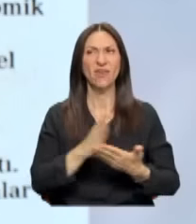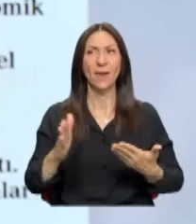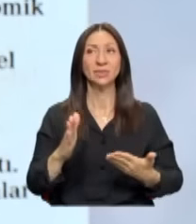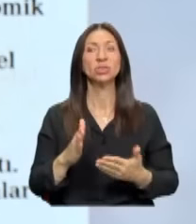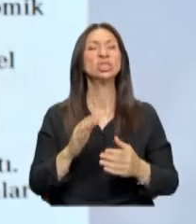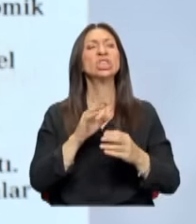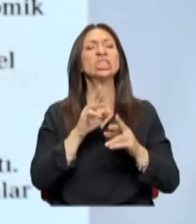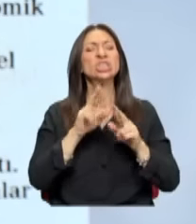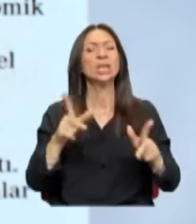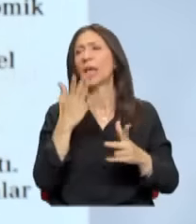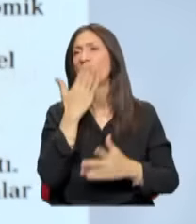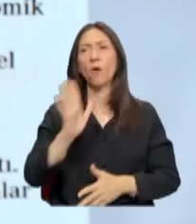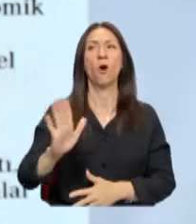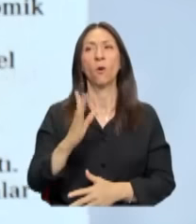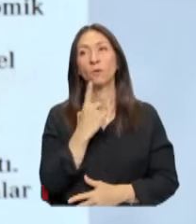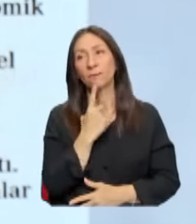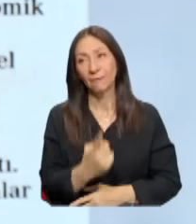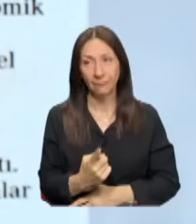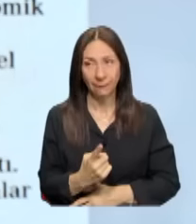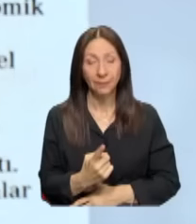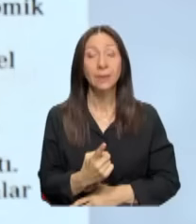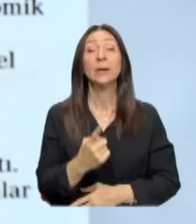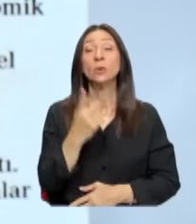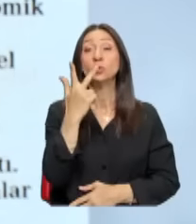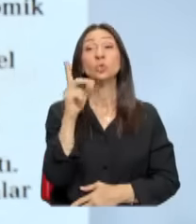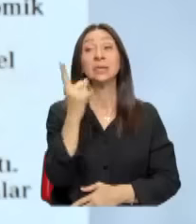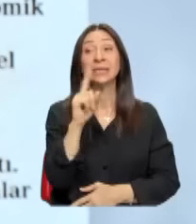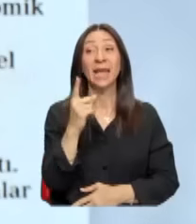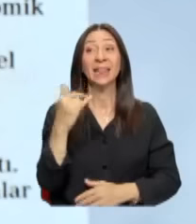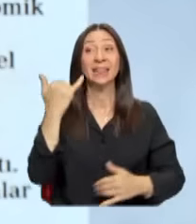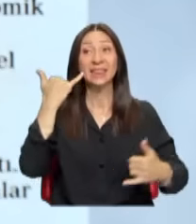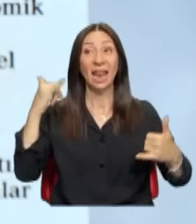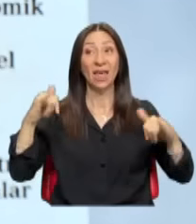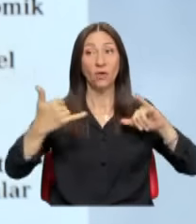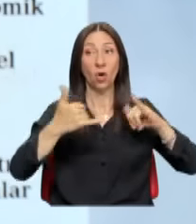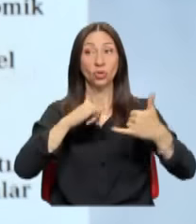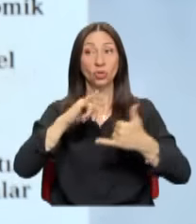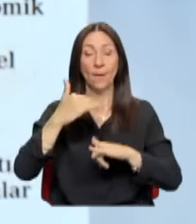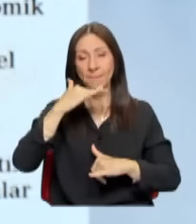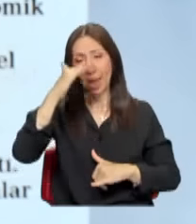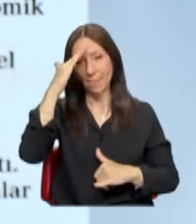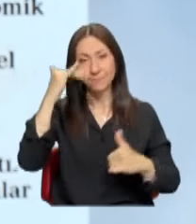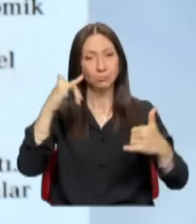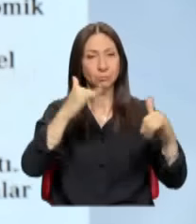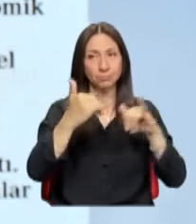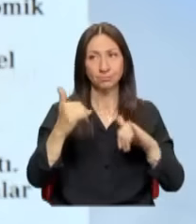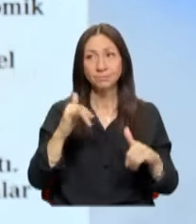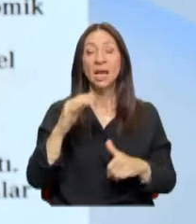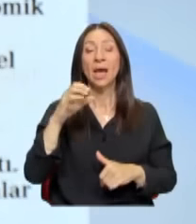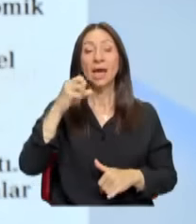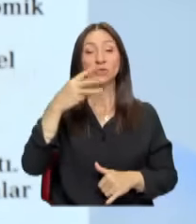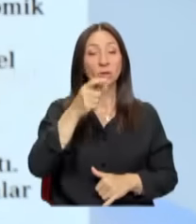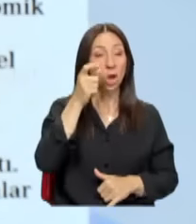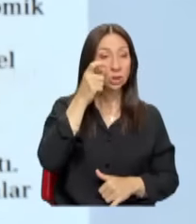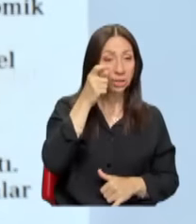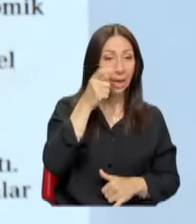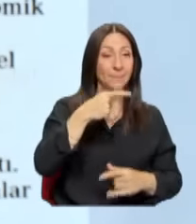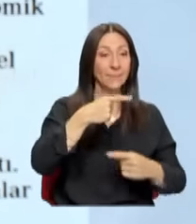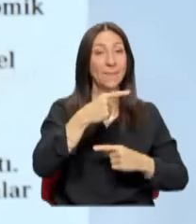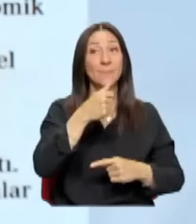edecektir, çatlak olmayacak açıklaması yaptı. Üç lider telefon aracılığıyla bayramlaştı. Erdoğan ve Özel